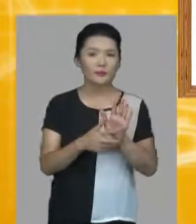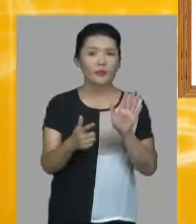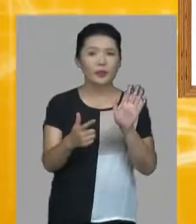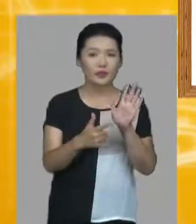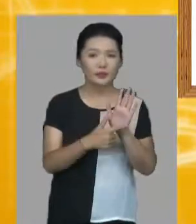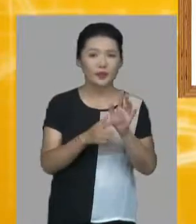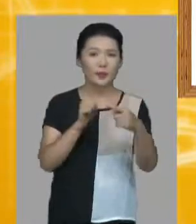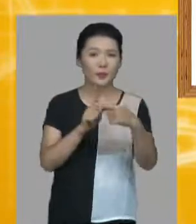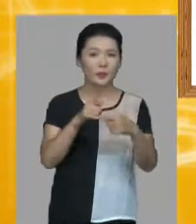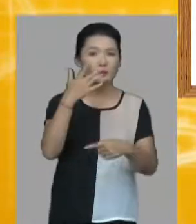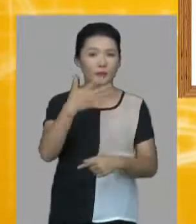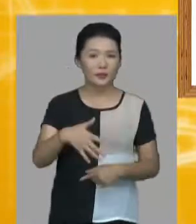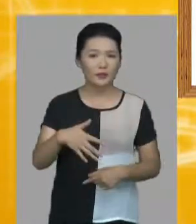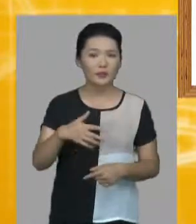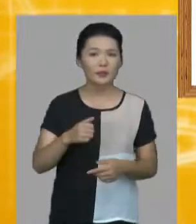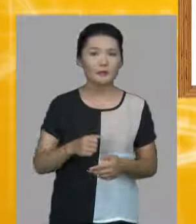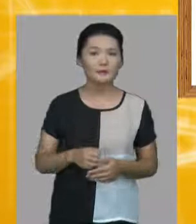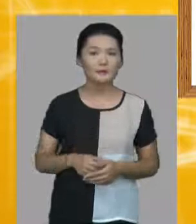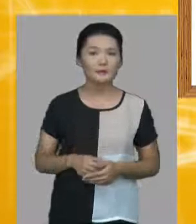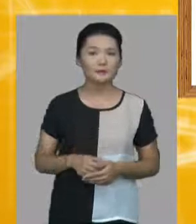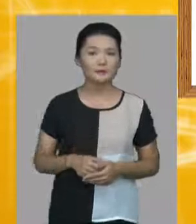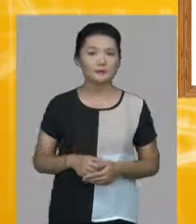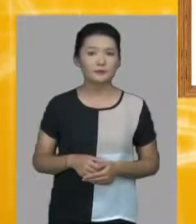8, 7 плюс 50.